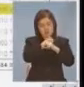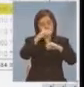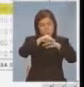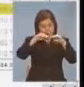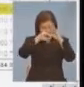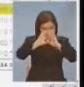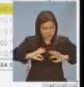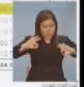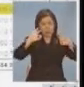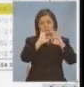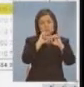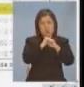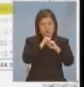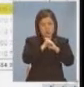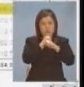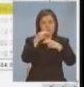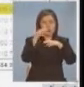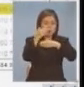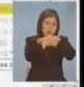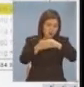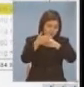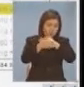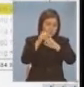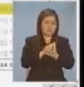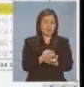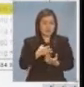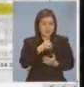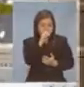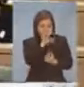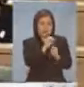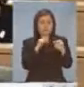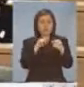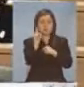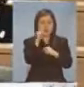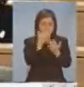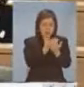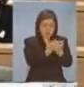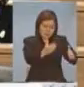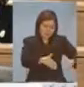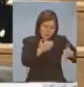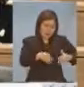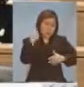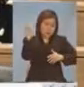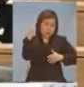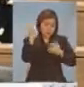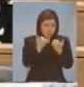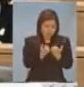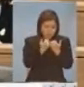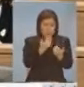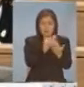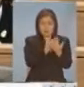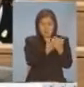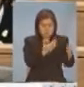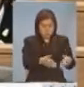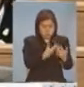างที่สำคัญประกอบกับที่ดิฉันอยากจะเรียนท่านประธานค่ะว่ารายได้จากการท่องเที่ยวทั้งหมดที่ในขณะนี้ทำให้กับประเทศไท